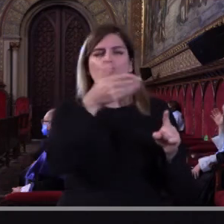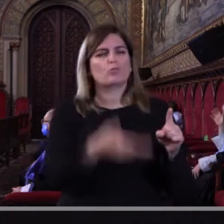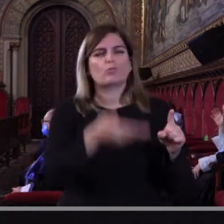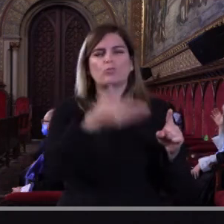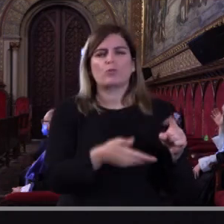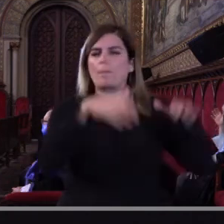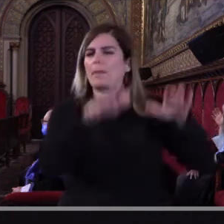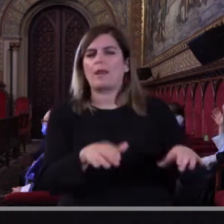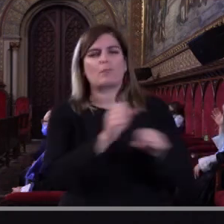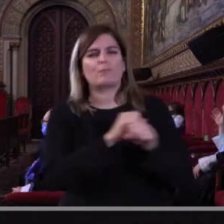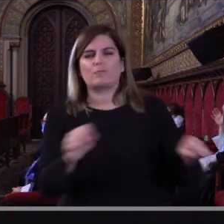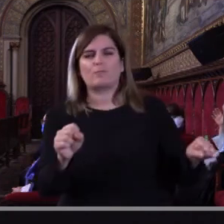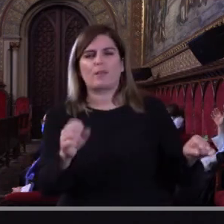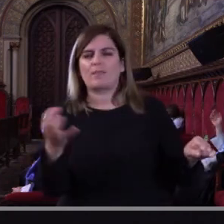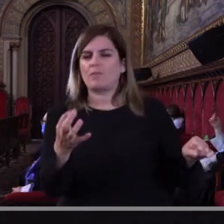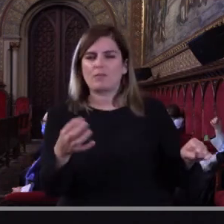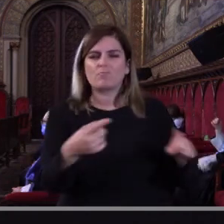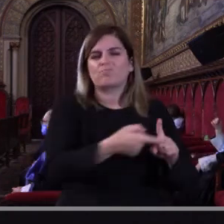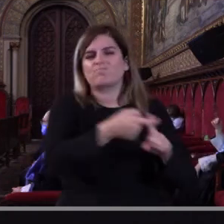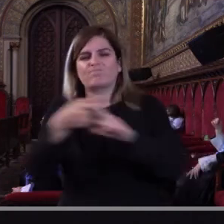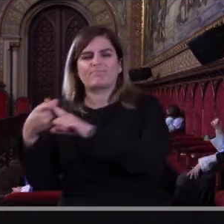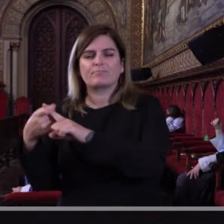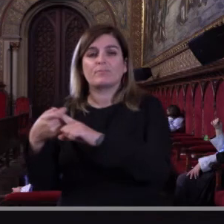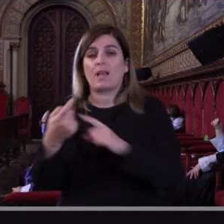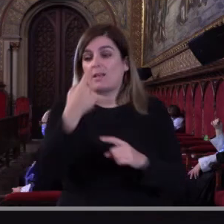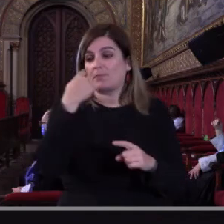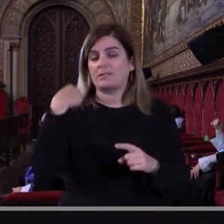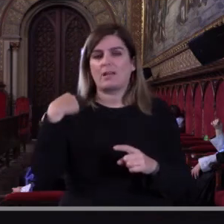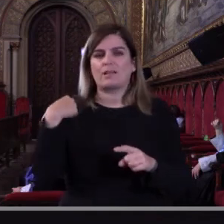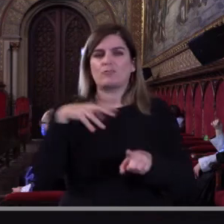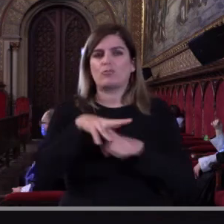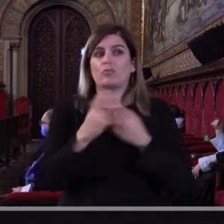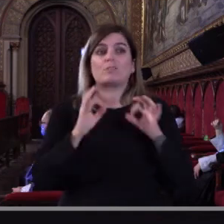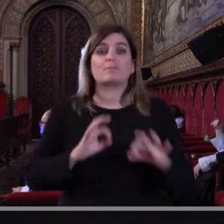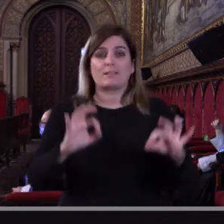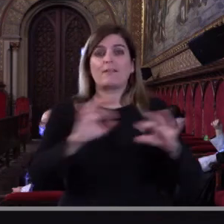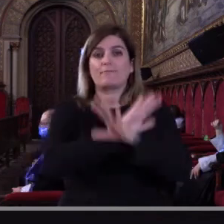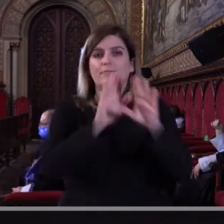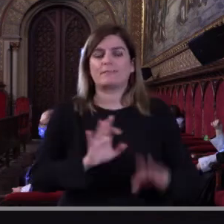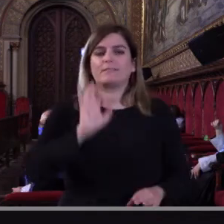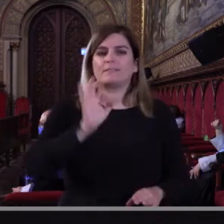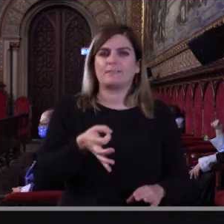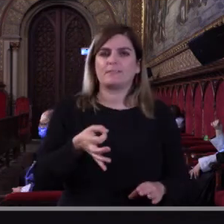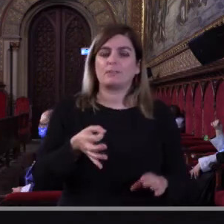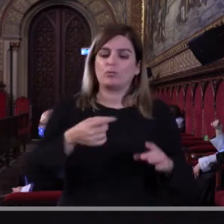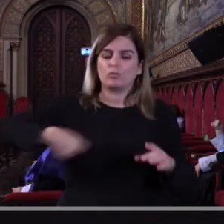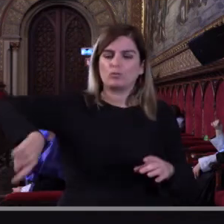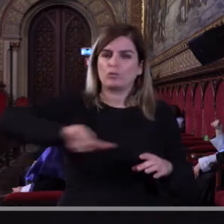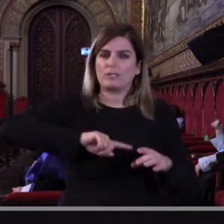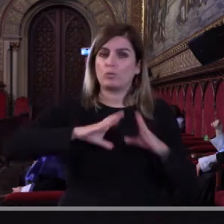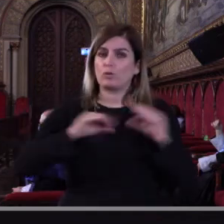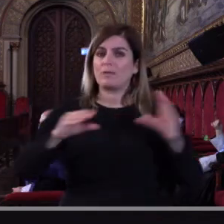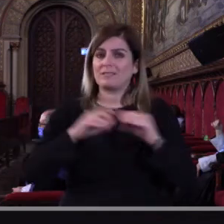deixin de complir-se. Vam acabar el curs passat amb una situació excepcional. Som una universitat